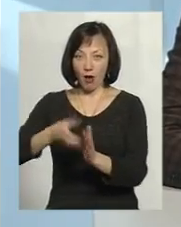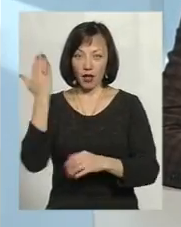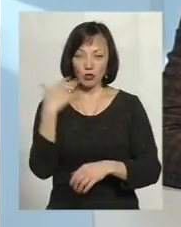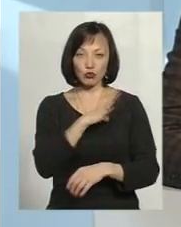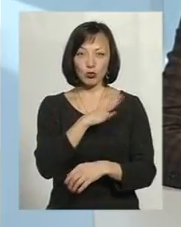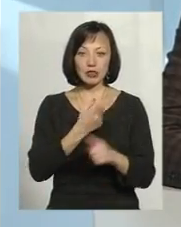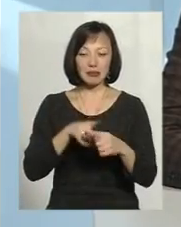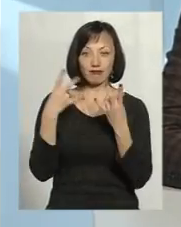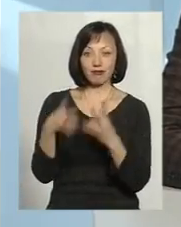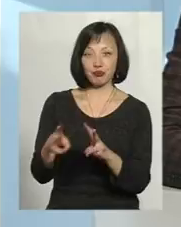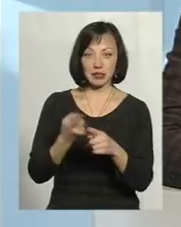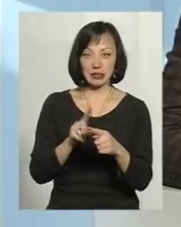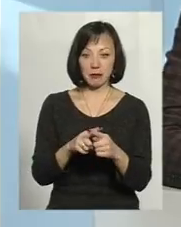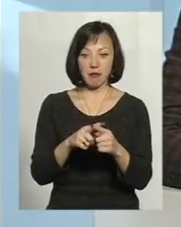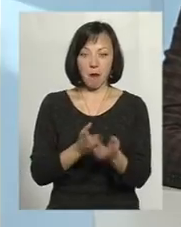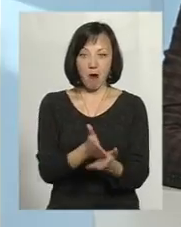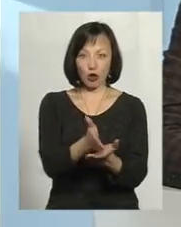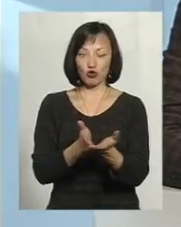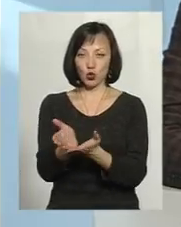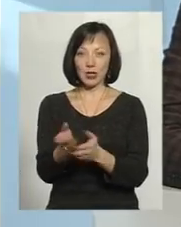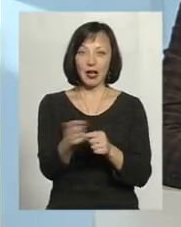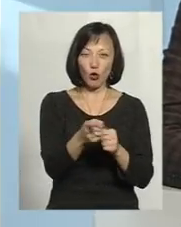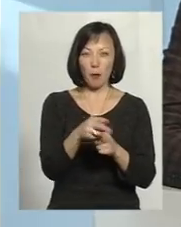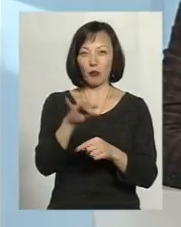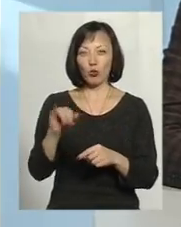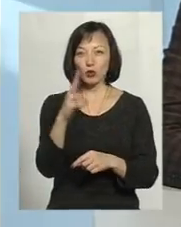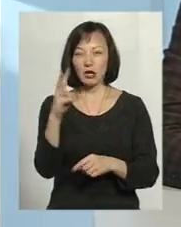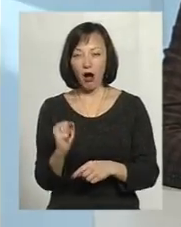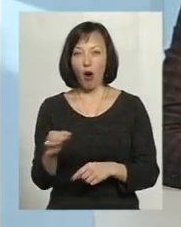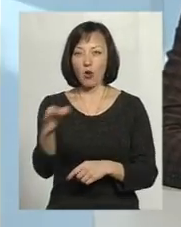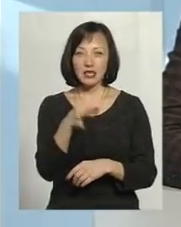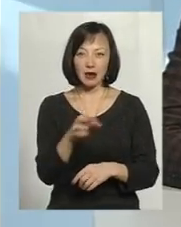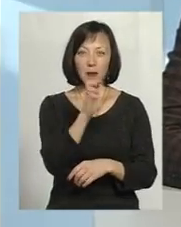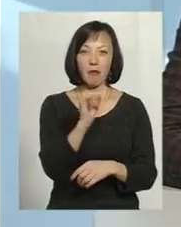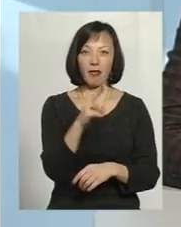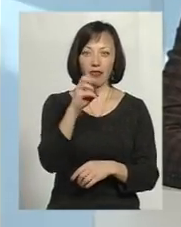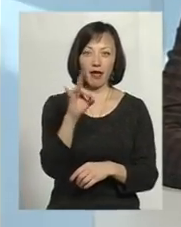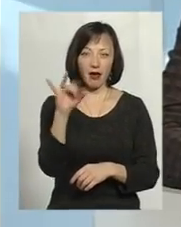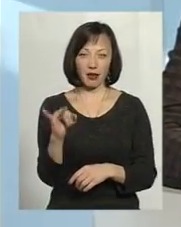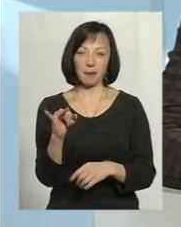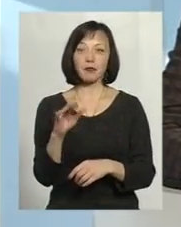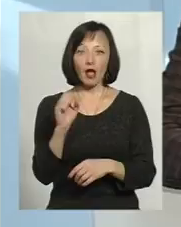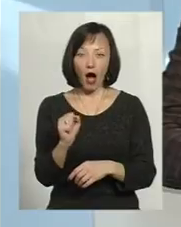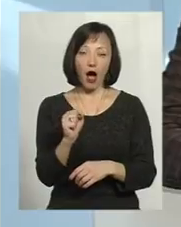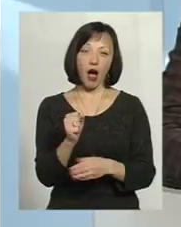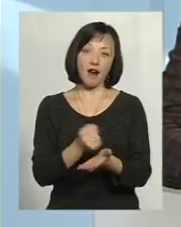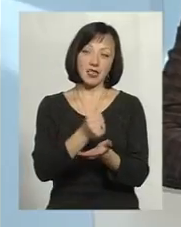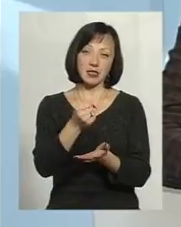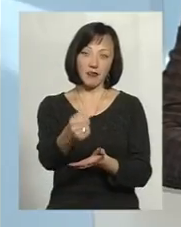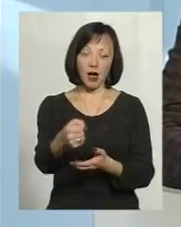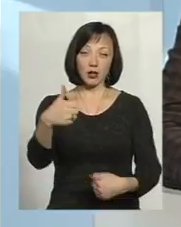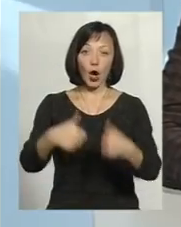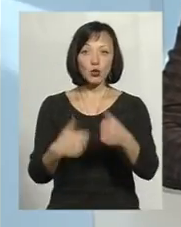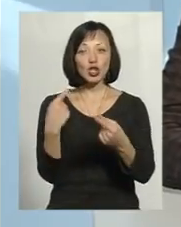теж дуже шкодило оцим маршрутам, про які ми говоримо, Тернопільська, Прибузька, Озерна, Бандери вулиця, наприклад, а виставляти на